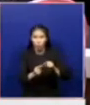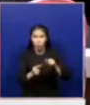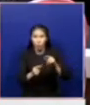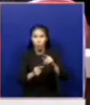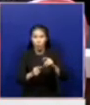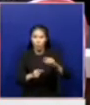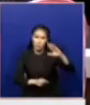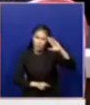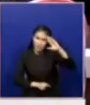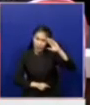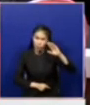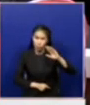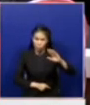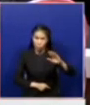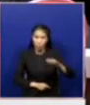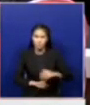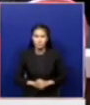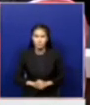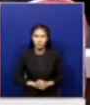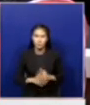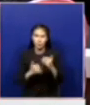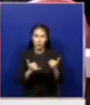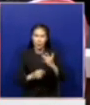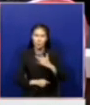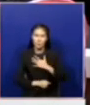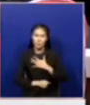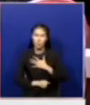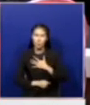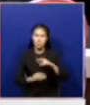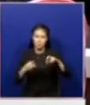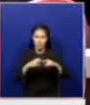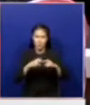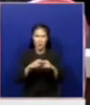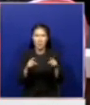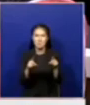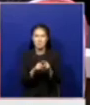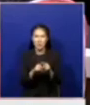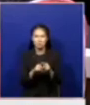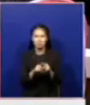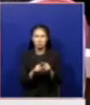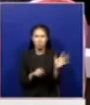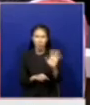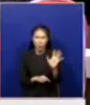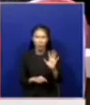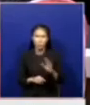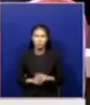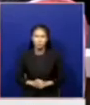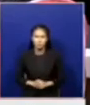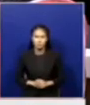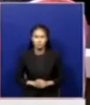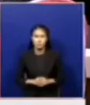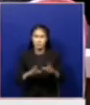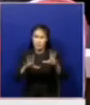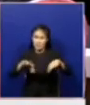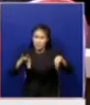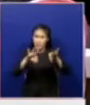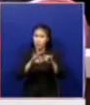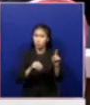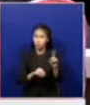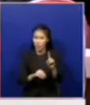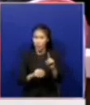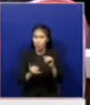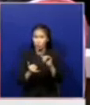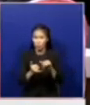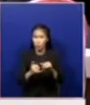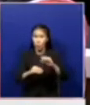ผ่านศึกซึ่งกระผมไม่อยากจะให้เกิดเรื่องในทำนองนี้ขึ้นอีกดังนั้นโครงการน้ำเพื่อ